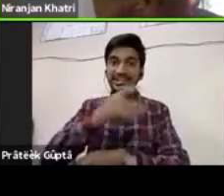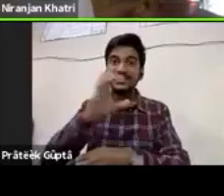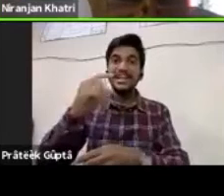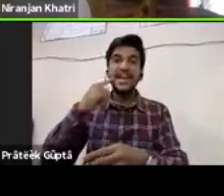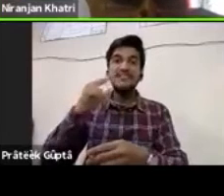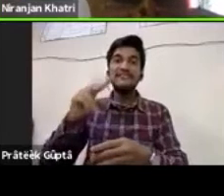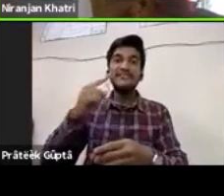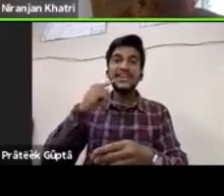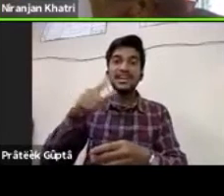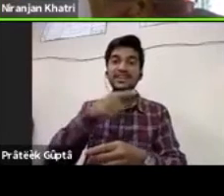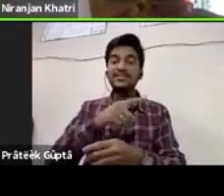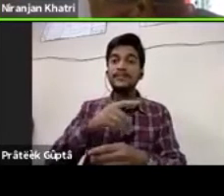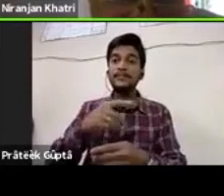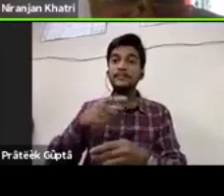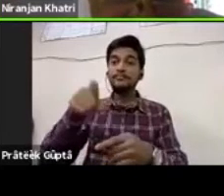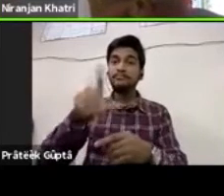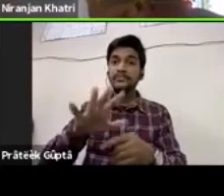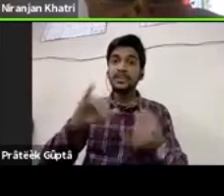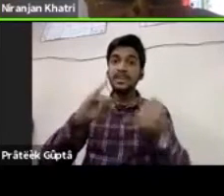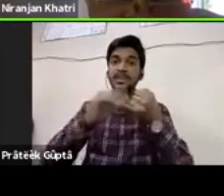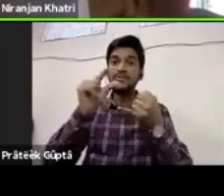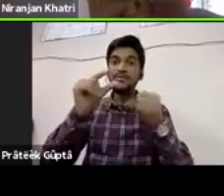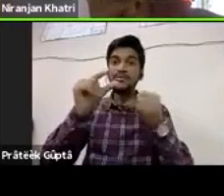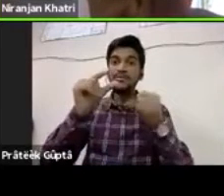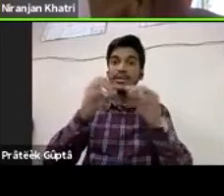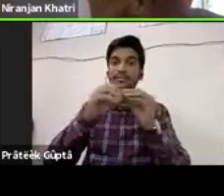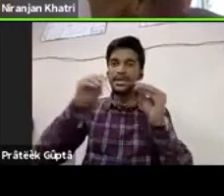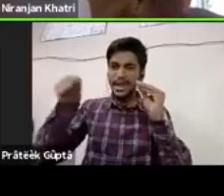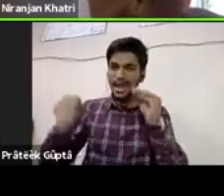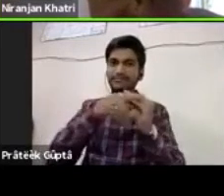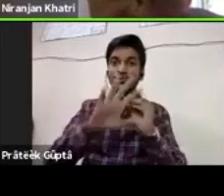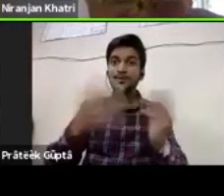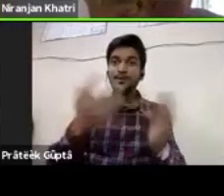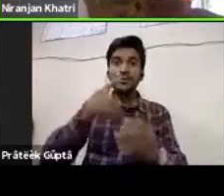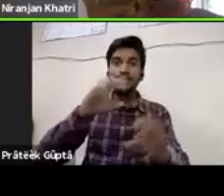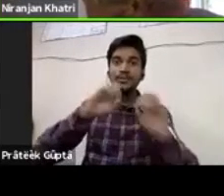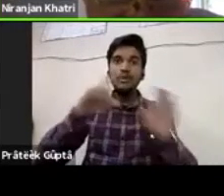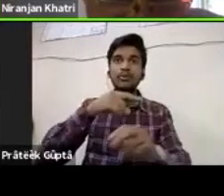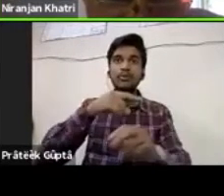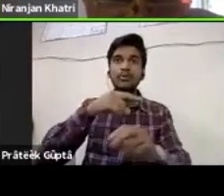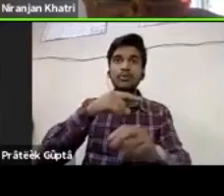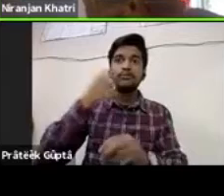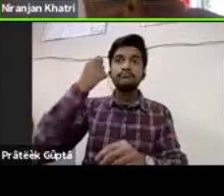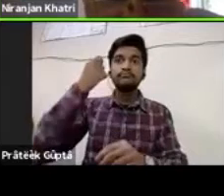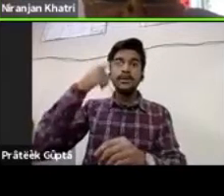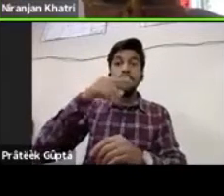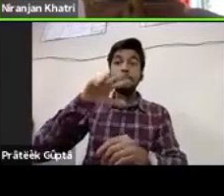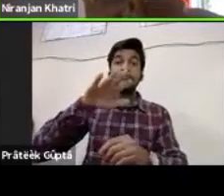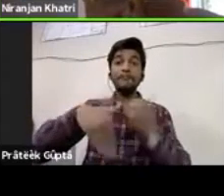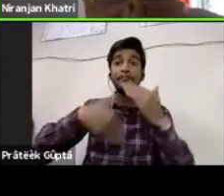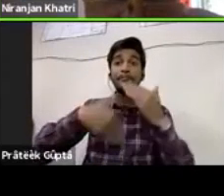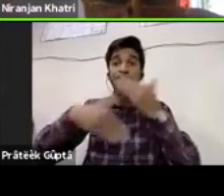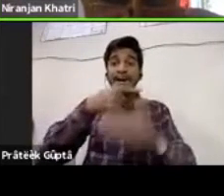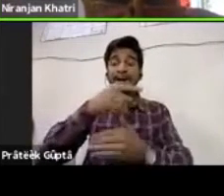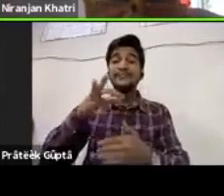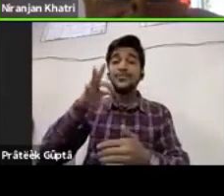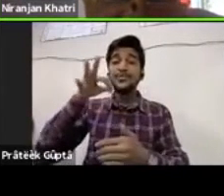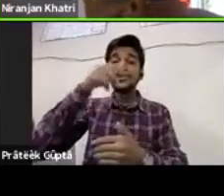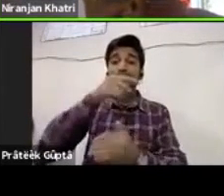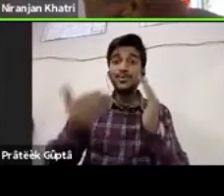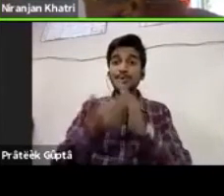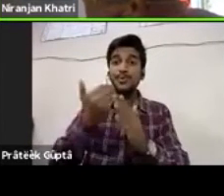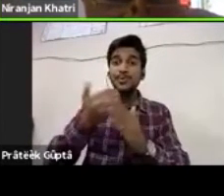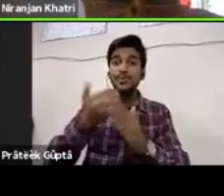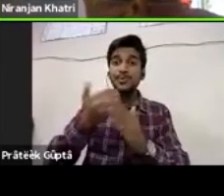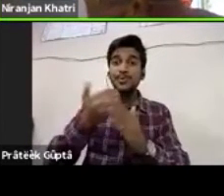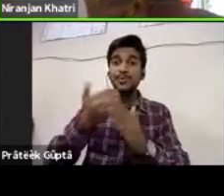ये सब्जेक्ट इंक्लूड किया जाए, तो आगे चलकर जब वो नए नए प्रोडक्ट्स बनाएंगे तो वो इन चीज़ों का ध्यान